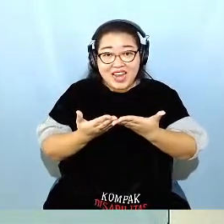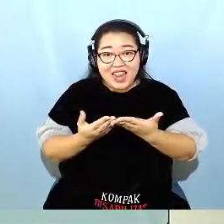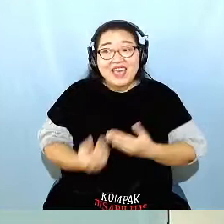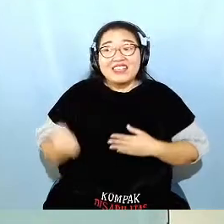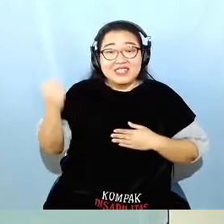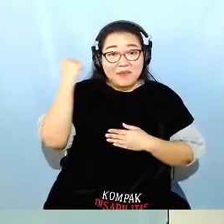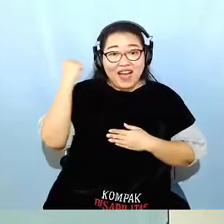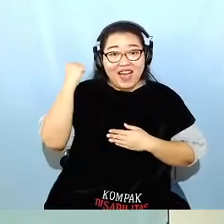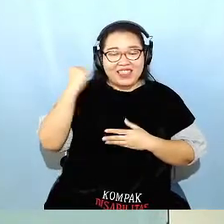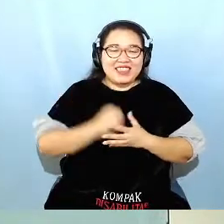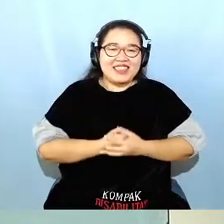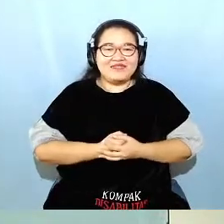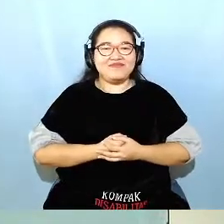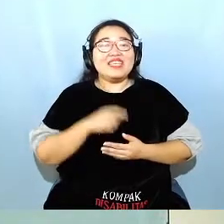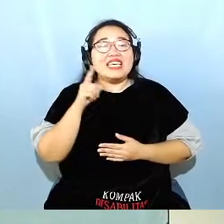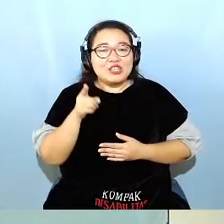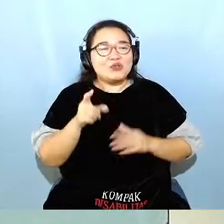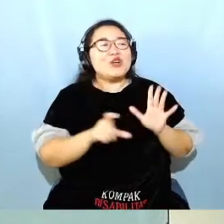Ini kata-kata peneguhan.